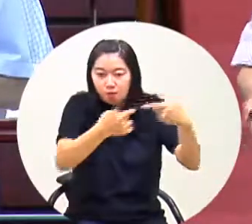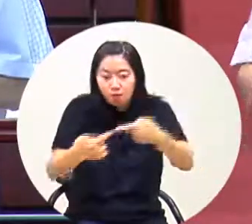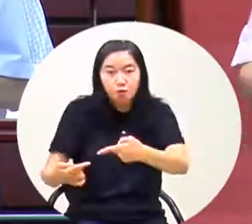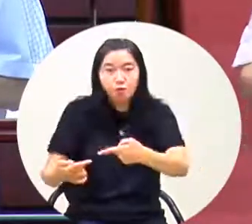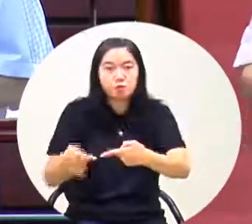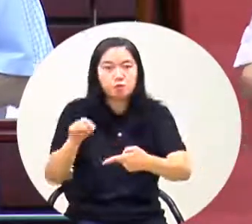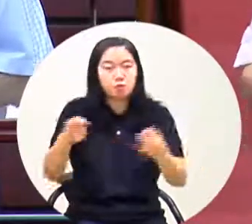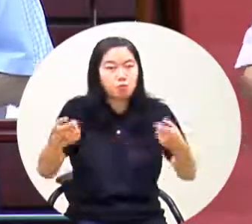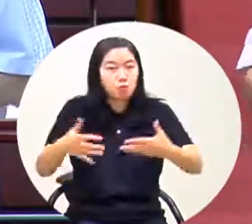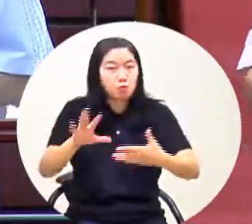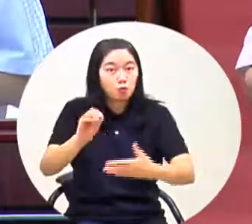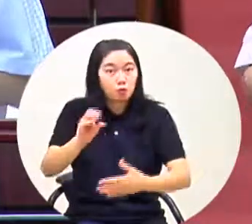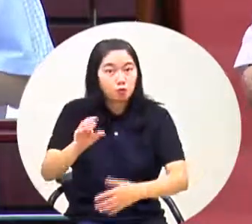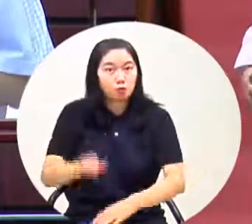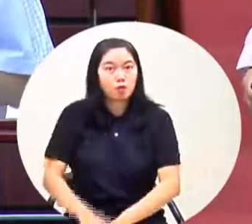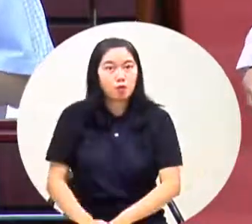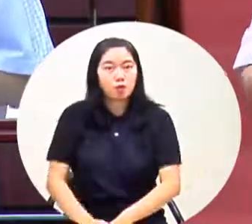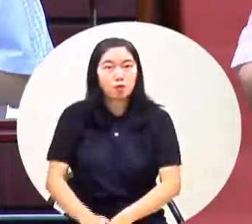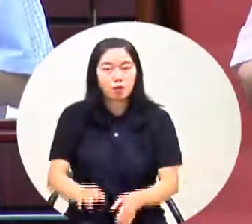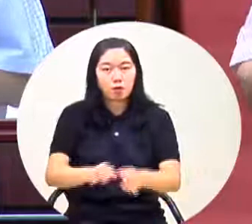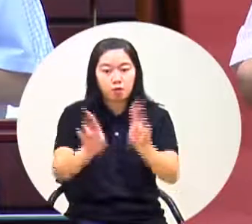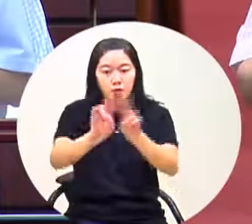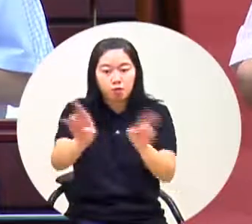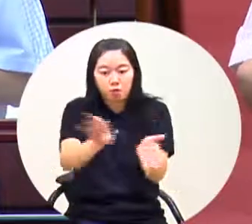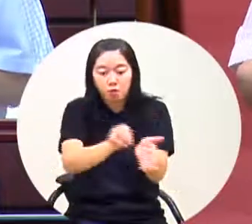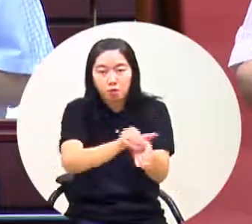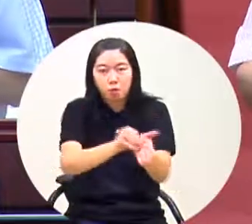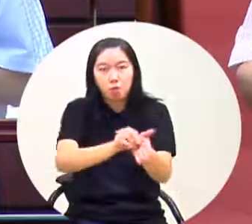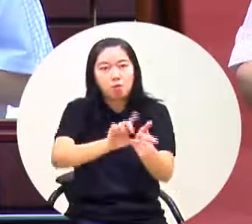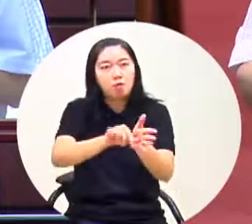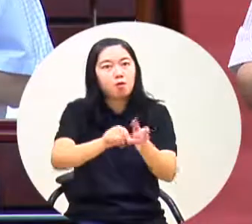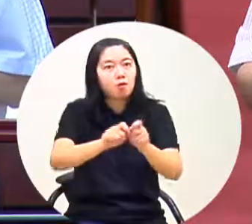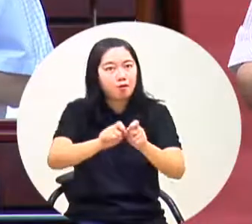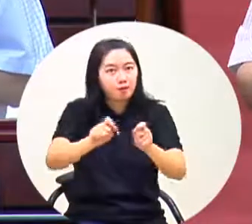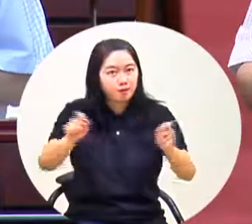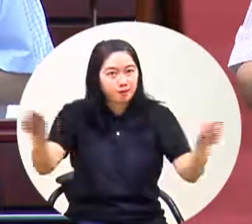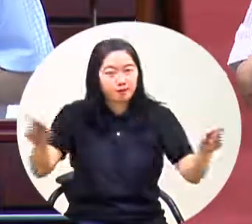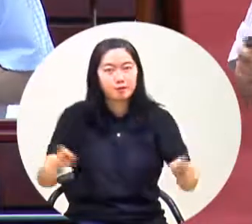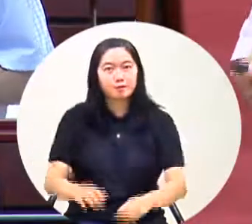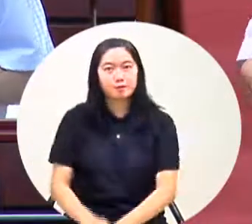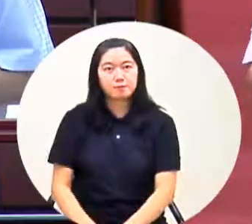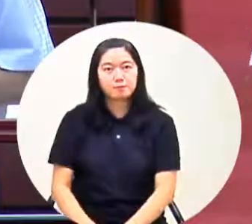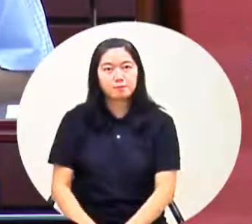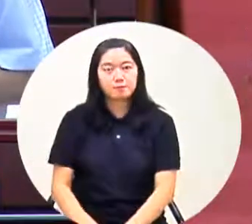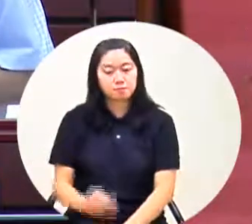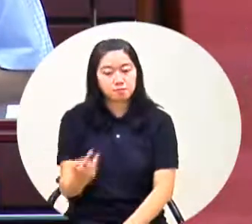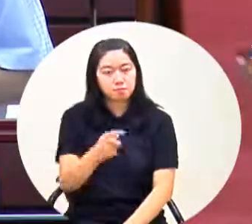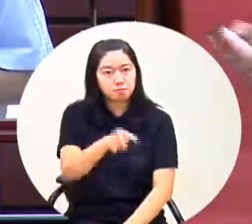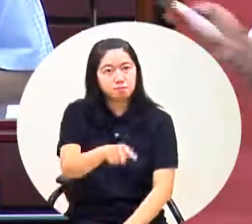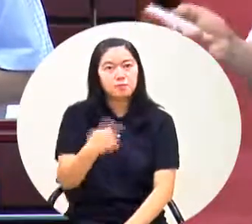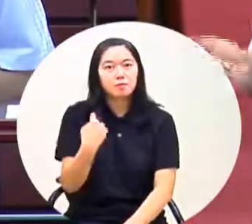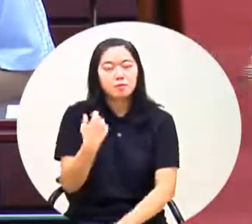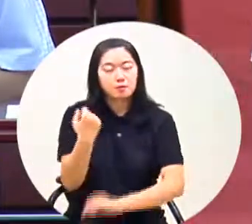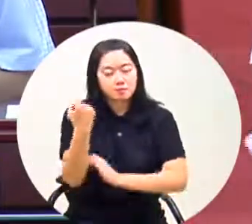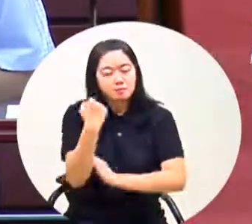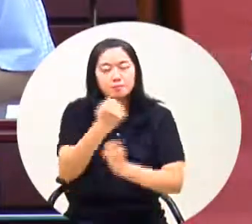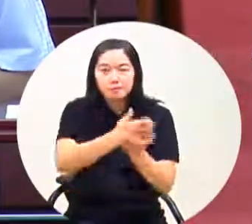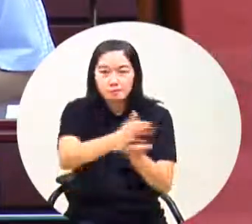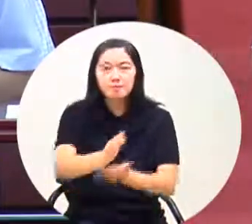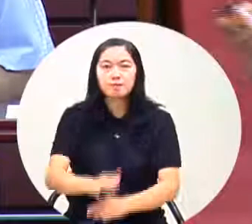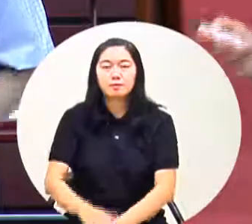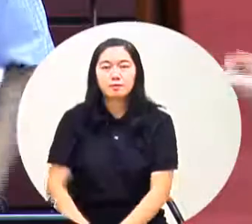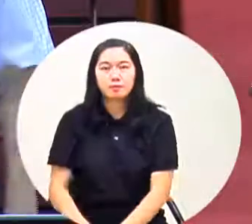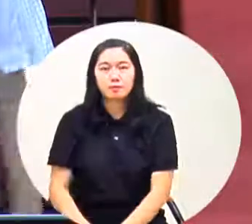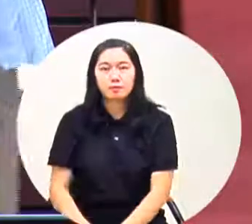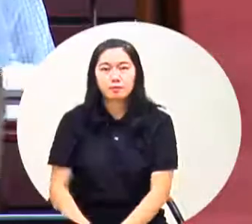充电时间过长的问题。好，所以这两个部分是未来要克服的。 局长，你他的工作重点啊，